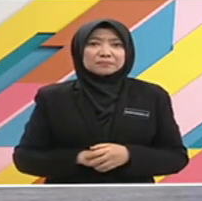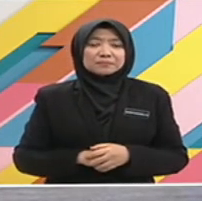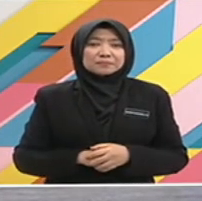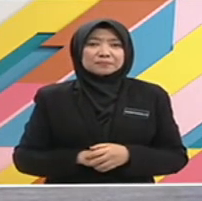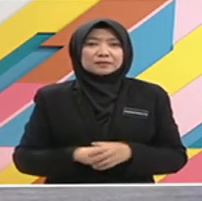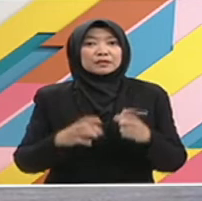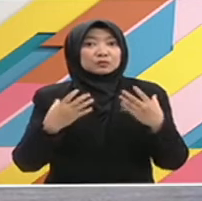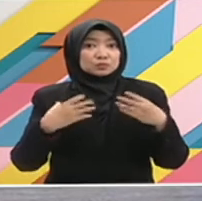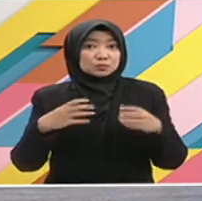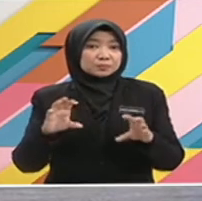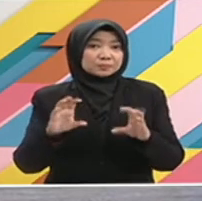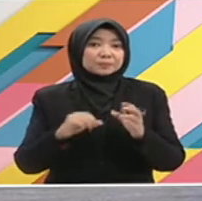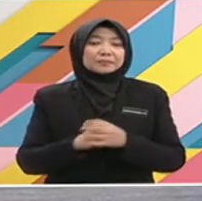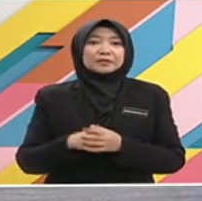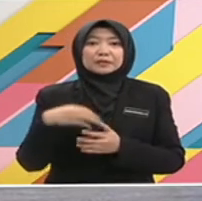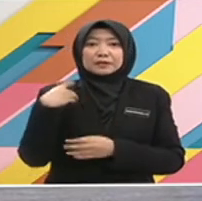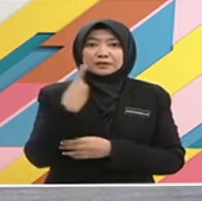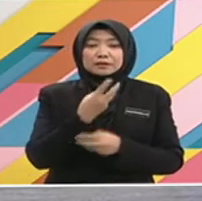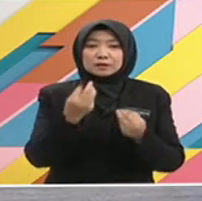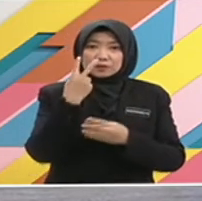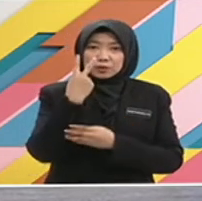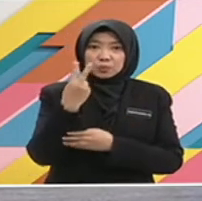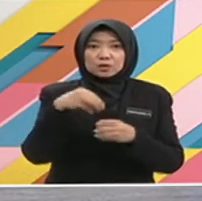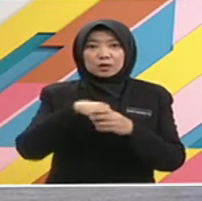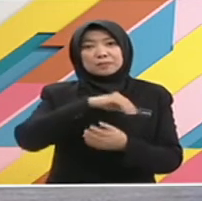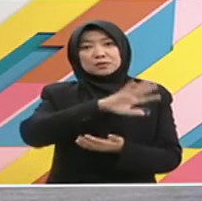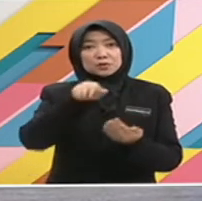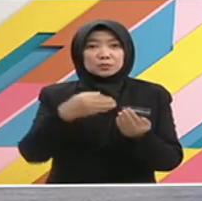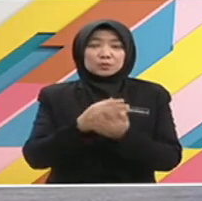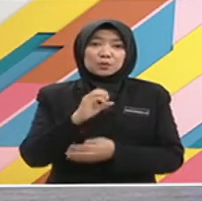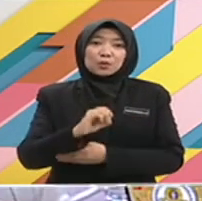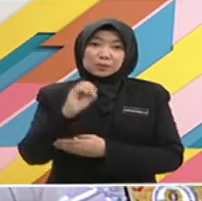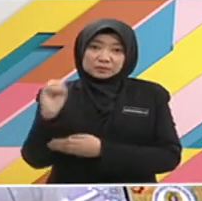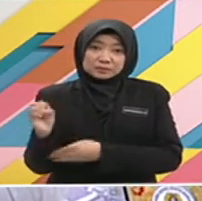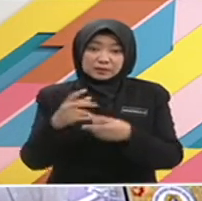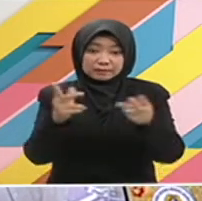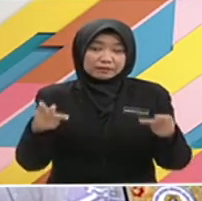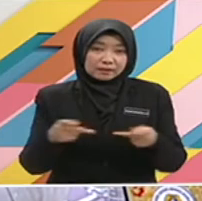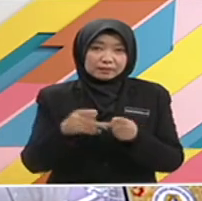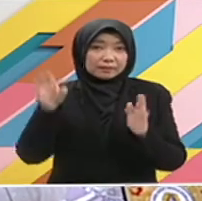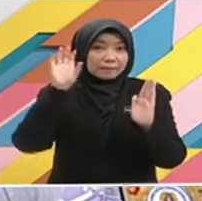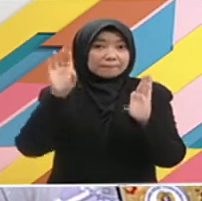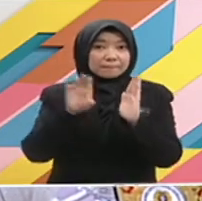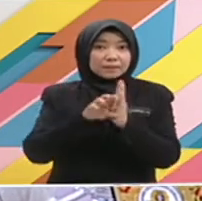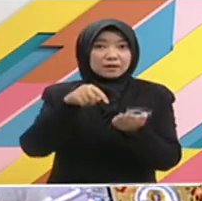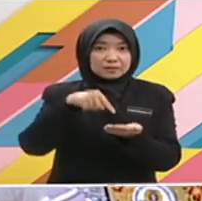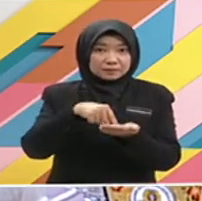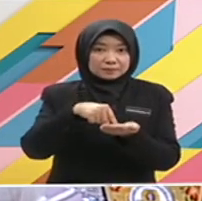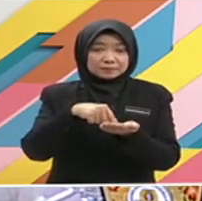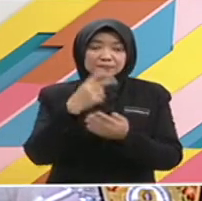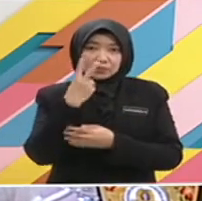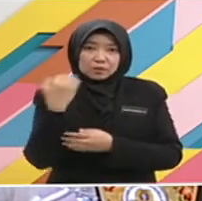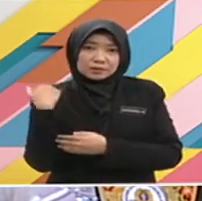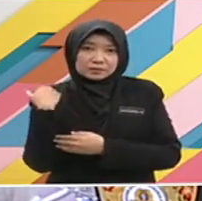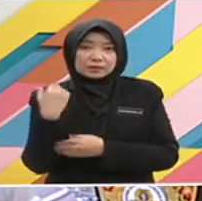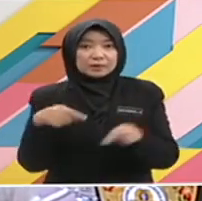cuma nak tengok nanti ni dalam semua objek dan juga kad gambar ini mempunyai imbangan simetri, simetri ataupun